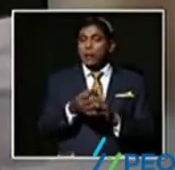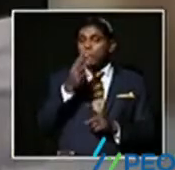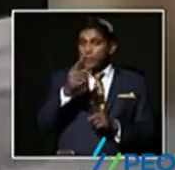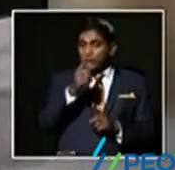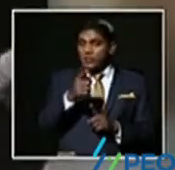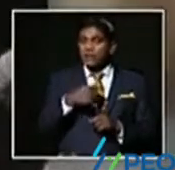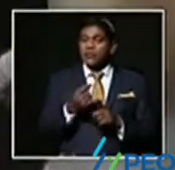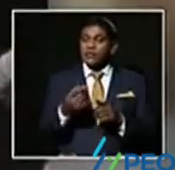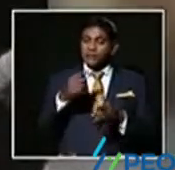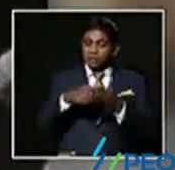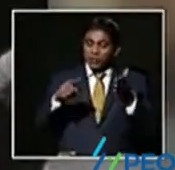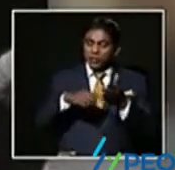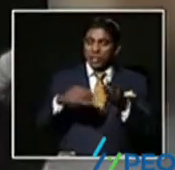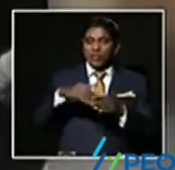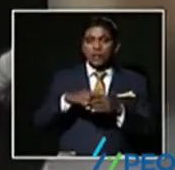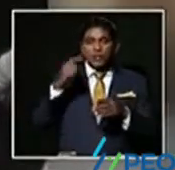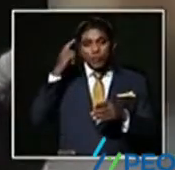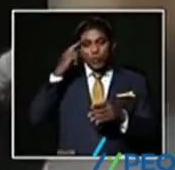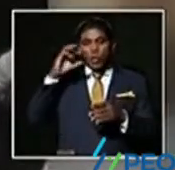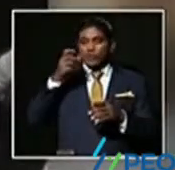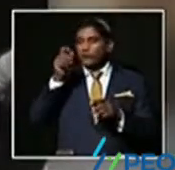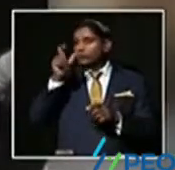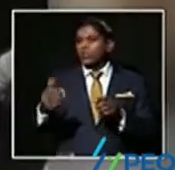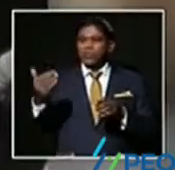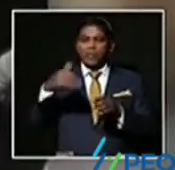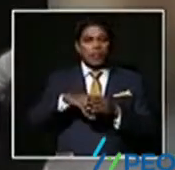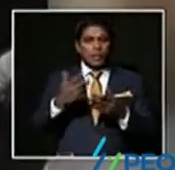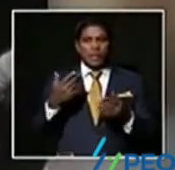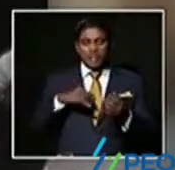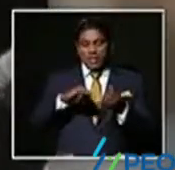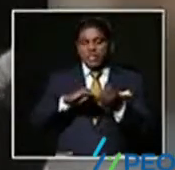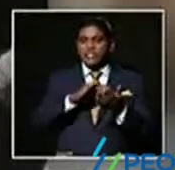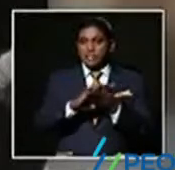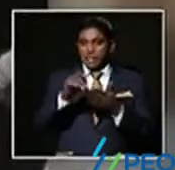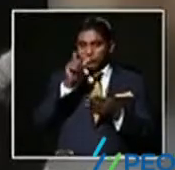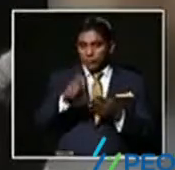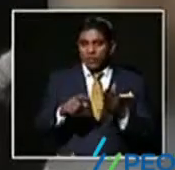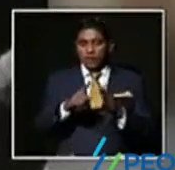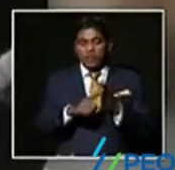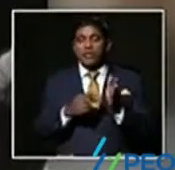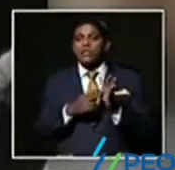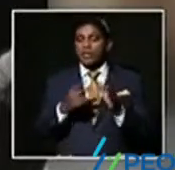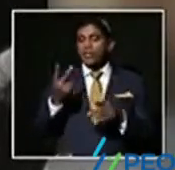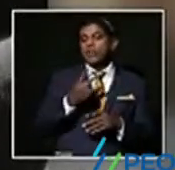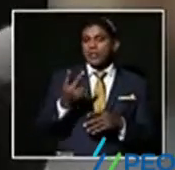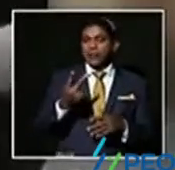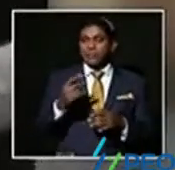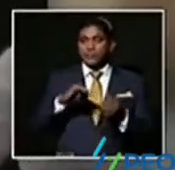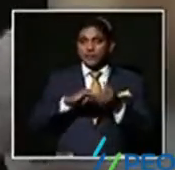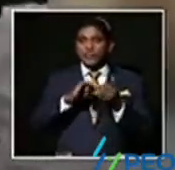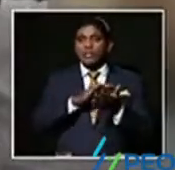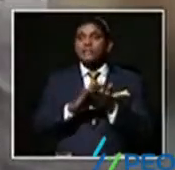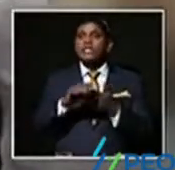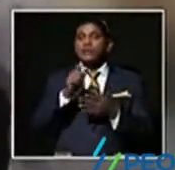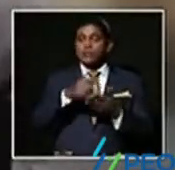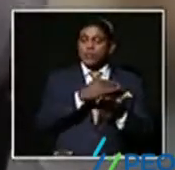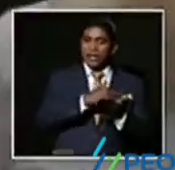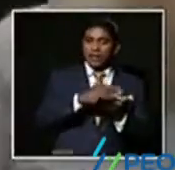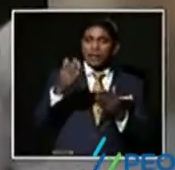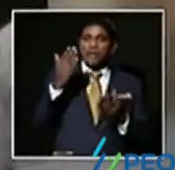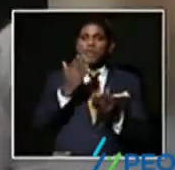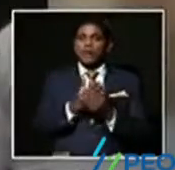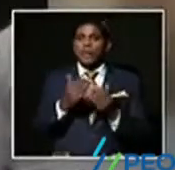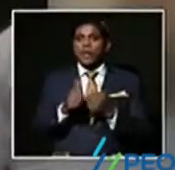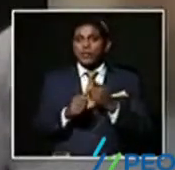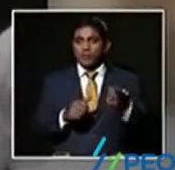ජනාධිපතිවරණයට ඉදිරිපත් වෙන්න බෑ. දැන් අද සමාන කරන්න හදනවා ශිරාණි බණ්ඩාරනායක ජනක රත්නායක. පුදුම වැඩක් වෙලා තියෙනවා. ශිරාණි බණ්ඩාරනායක එලවන්න ෆයිල් එක හදපු පුද්ගලයා